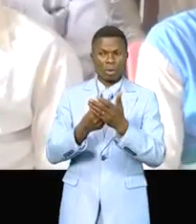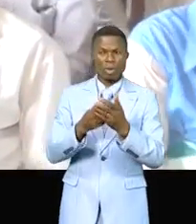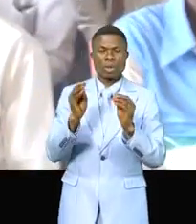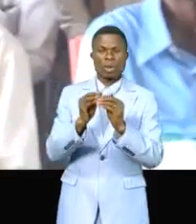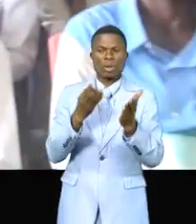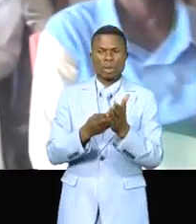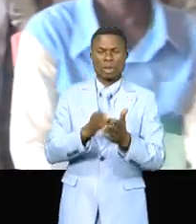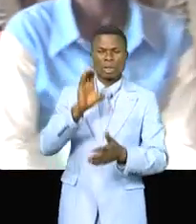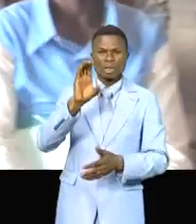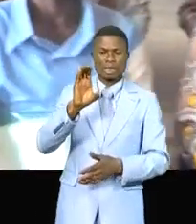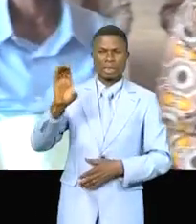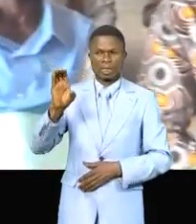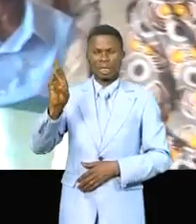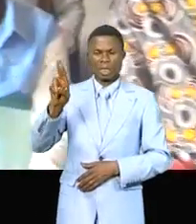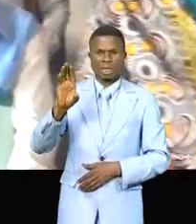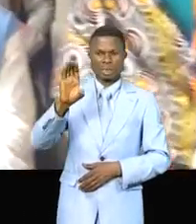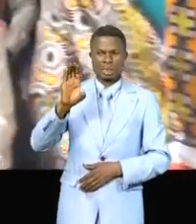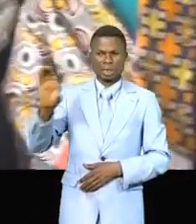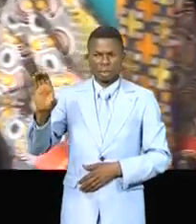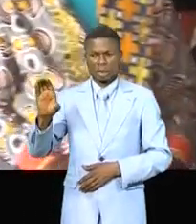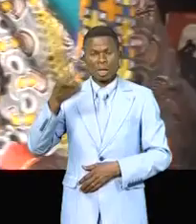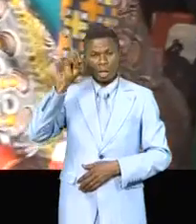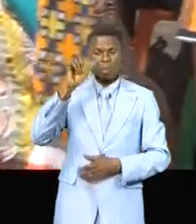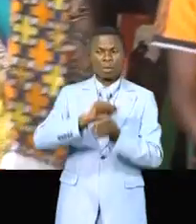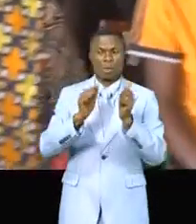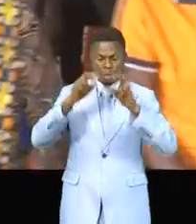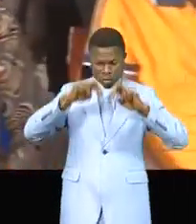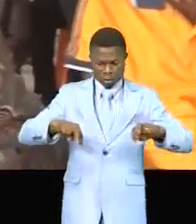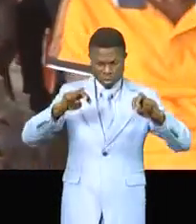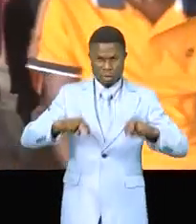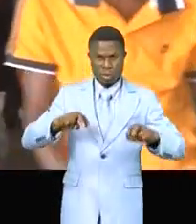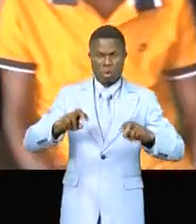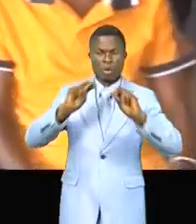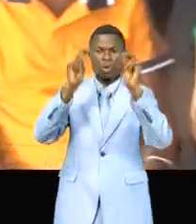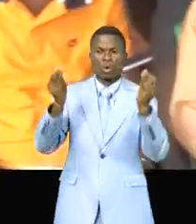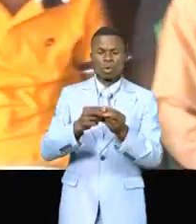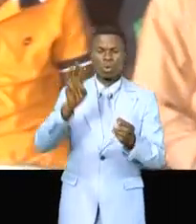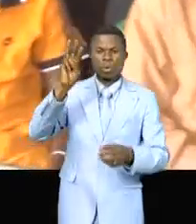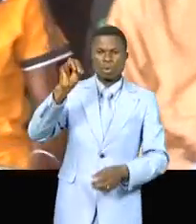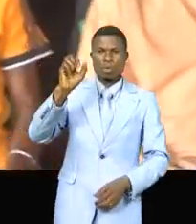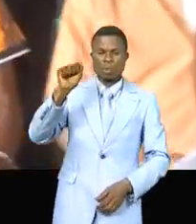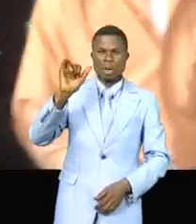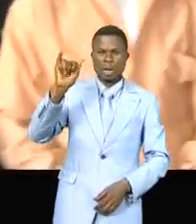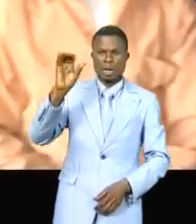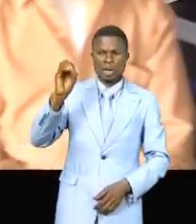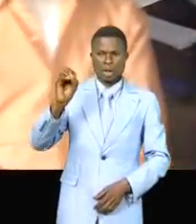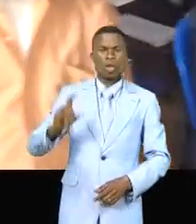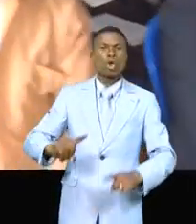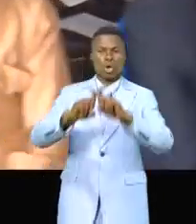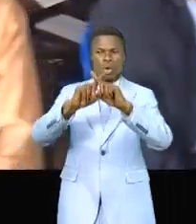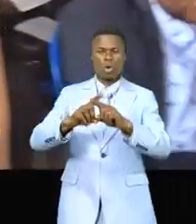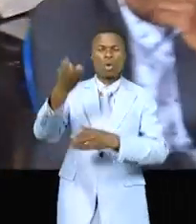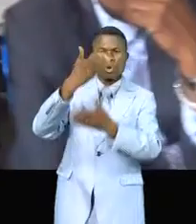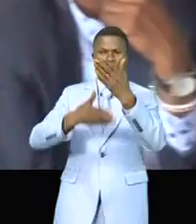du CCRCC. Le premier cas sous examen est celui du groupe Mayo, où les conflits de succession au